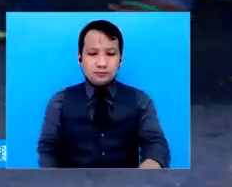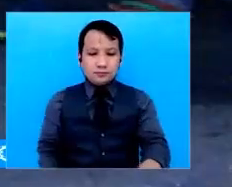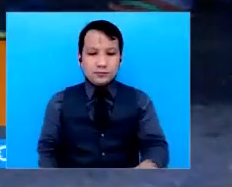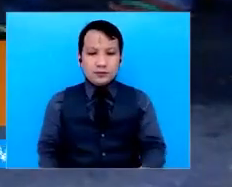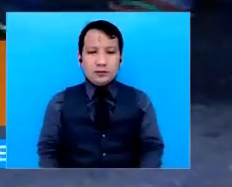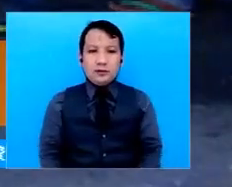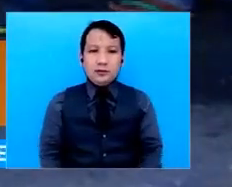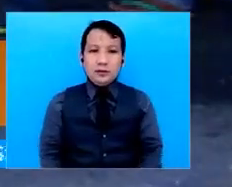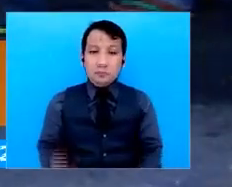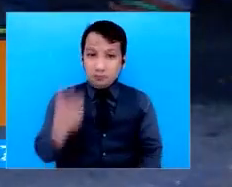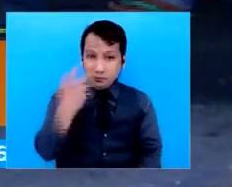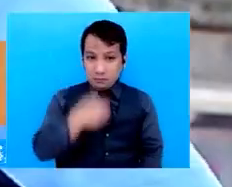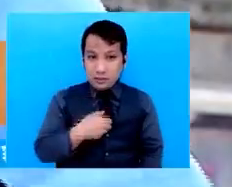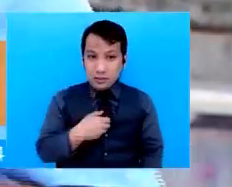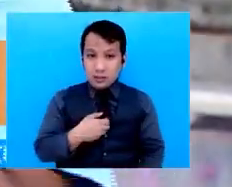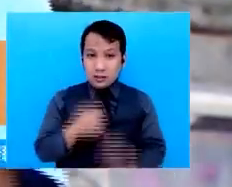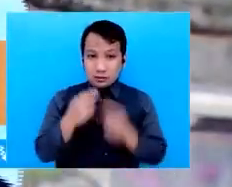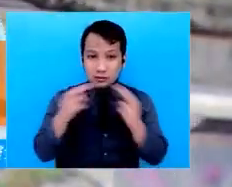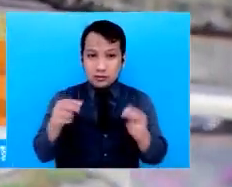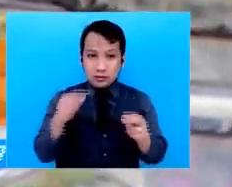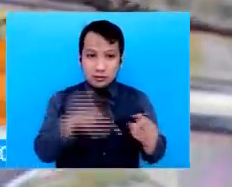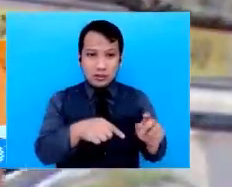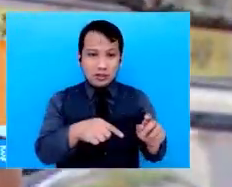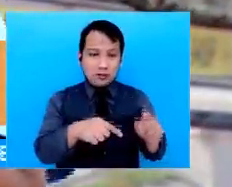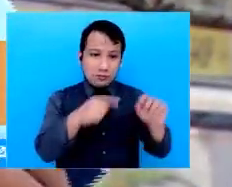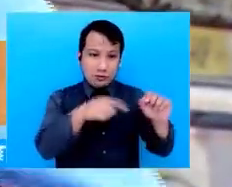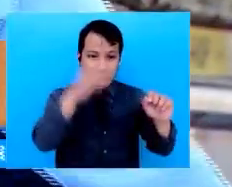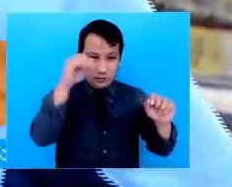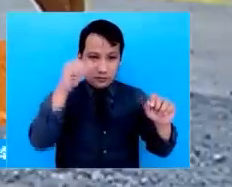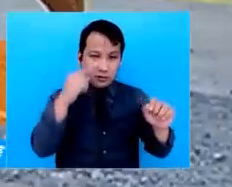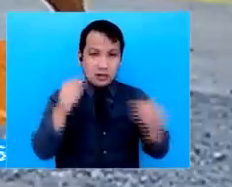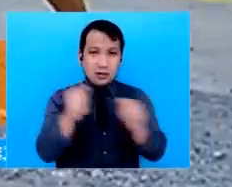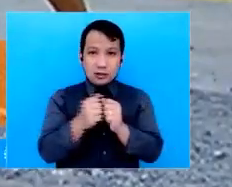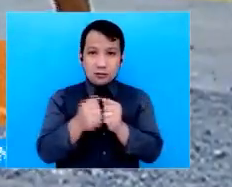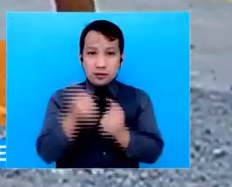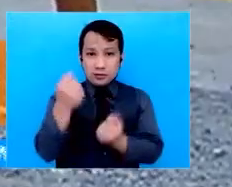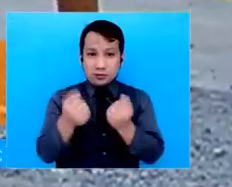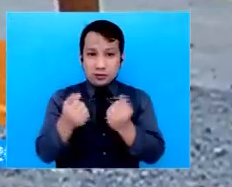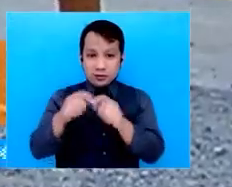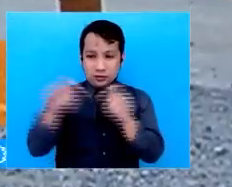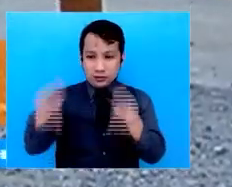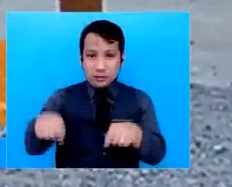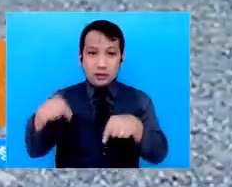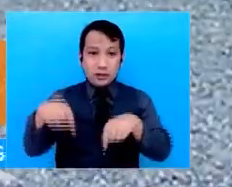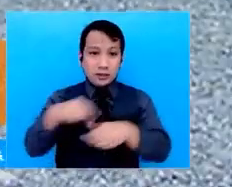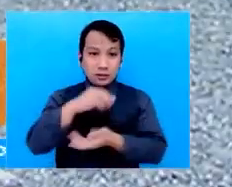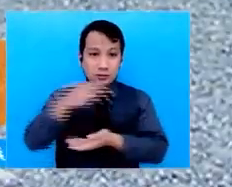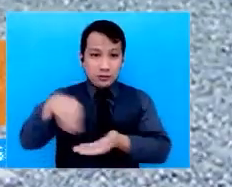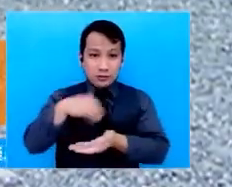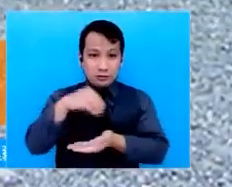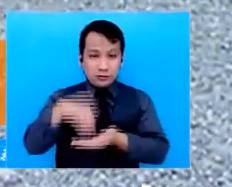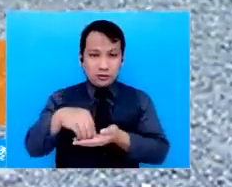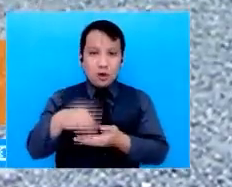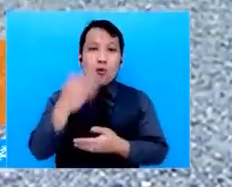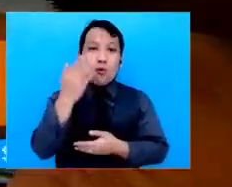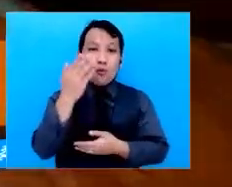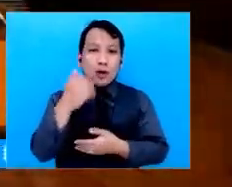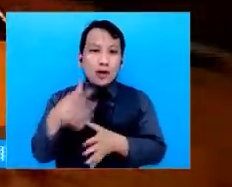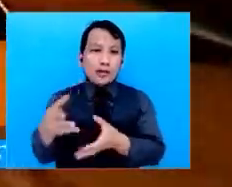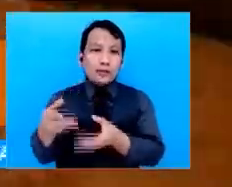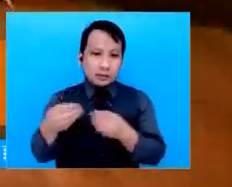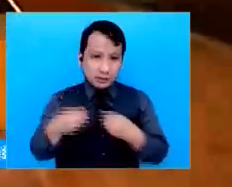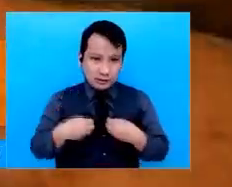Magandang balita ang sumalubong kay Mang Percy at sa kanya mga kasama sa terminal ng jeep dito sa Mandaluyong City. Natanggap na kasi nila